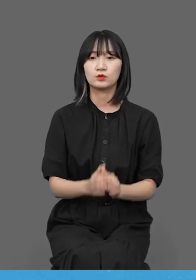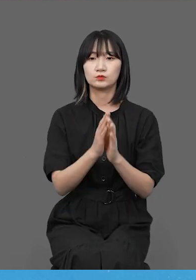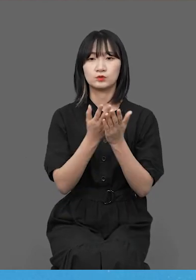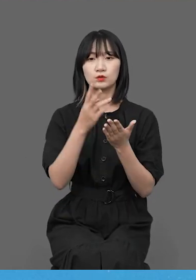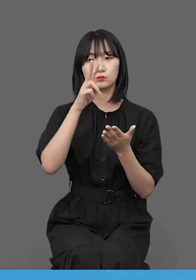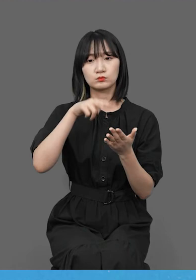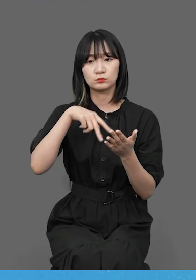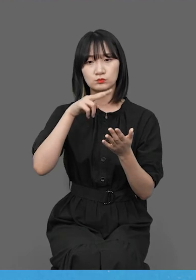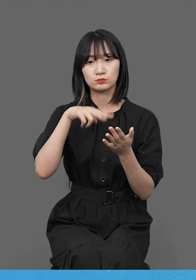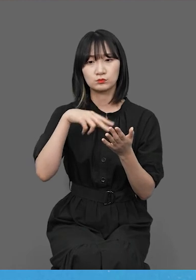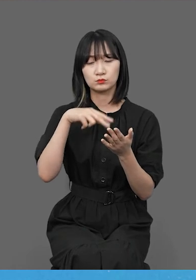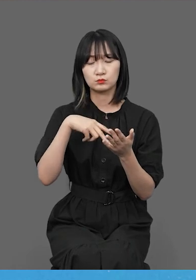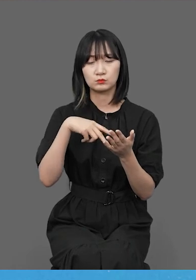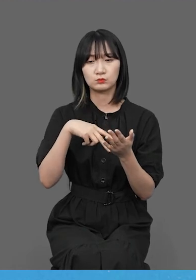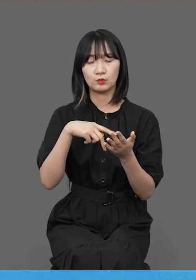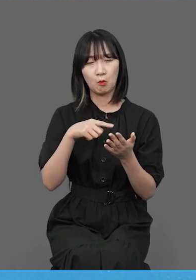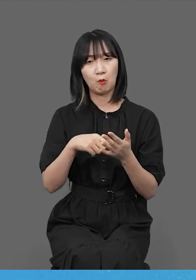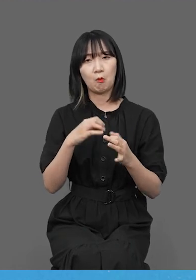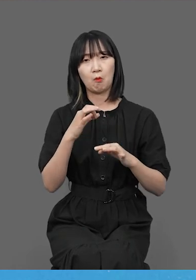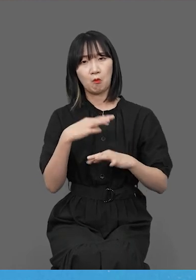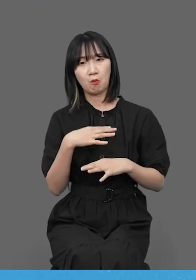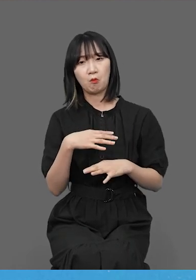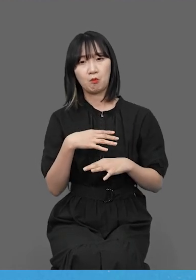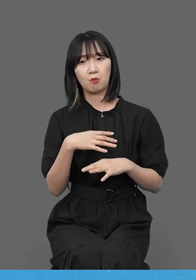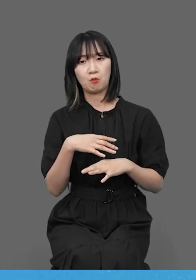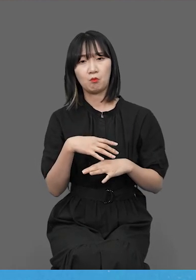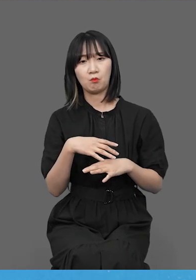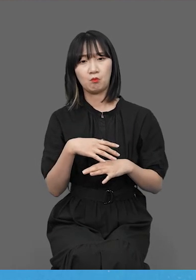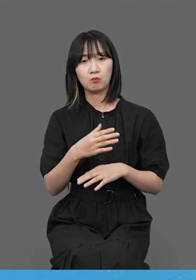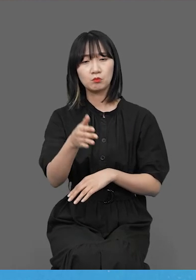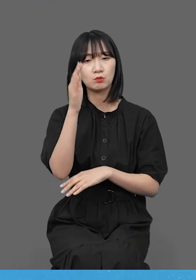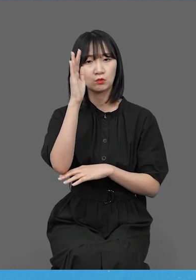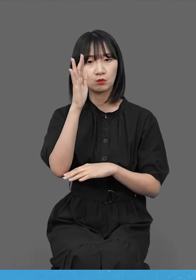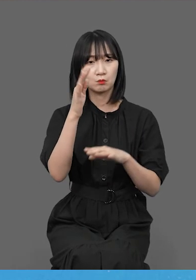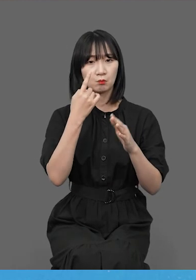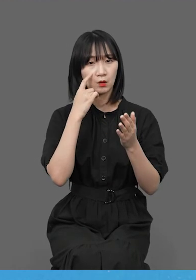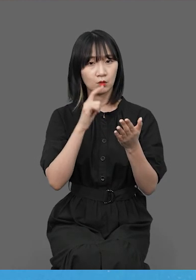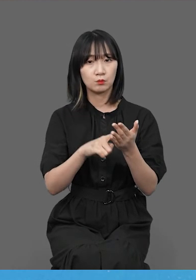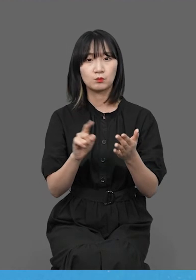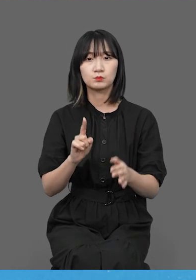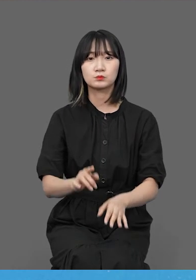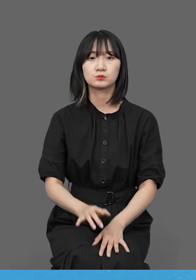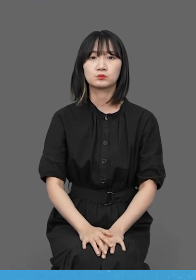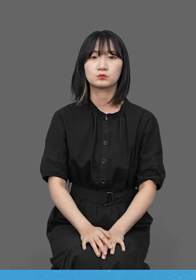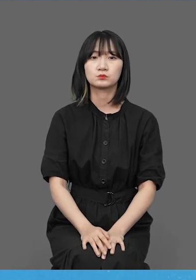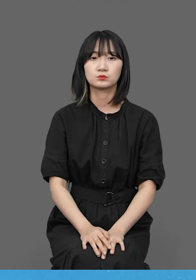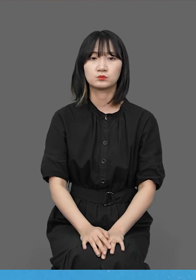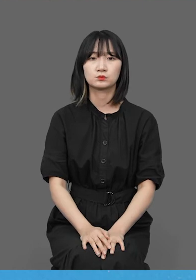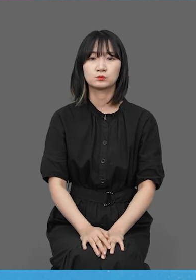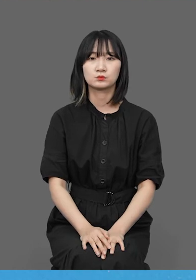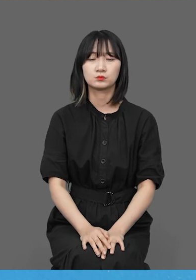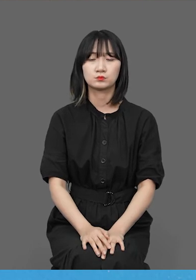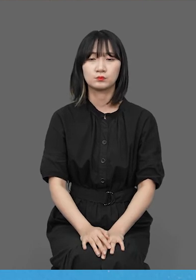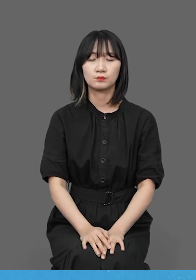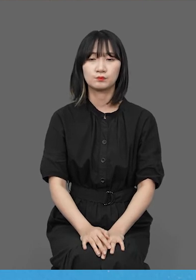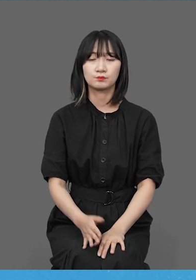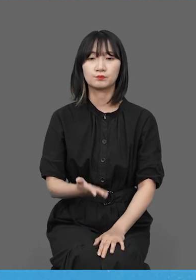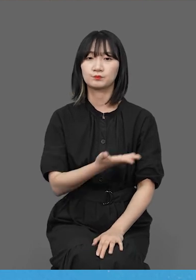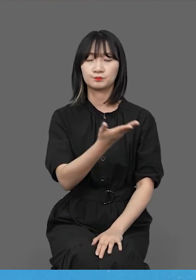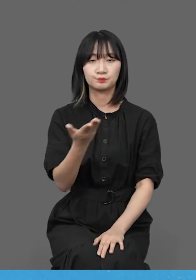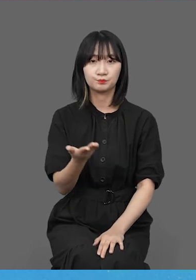제가 보면서 굉장히 놀라운 이야기를 보게 됐습니다. 제가 좀 생생하게